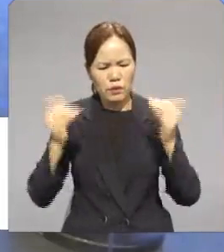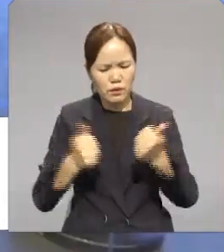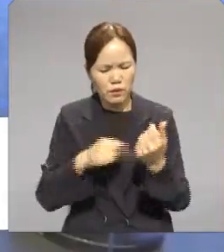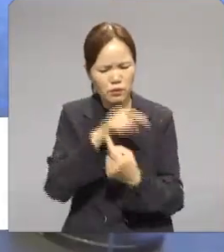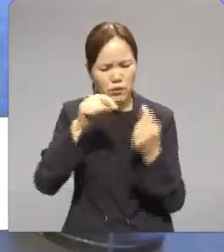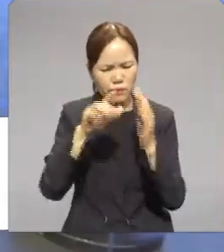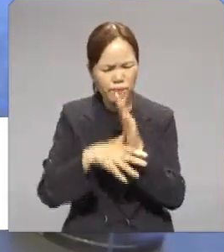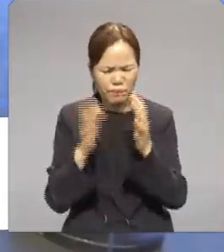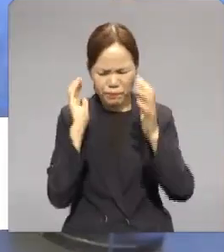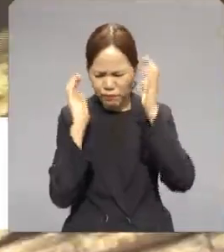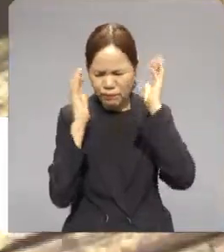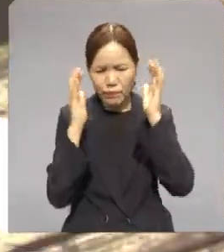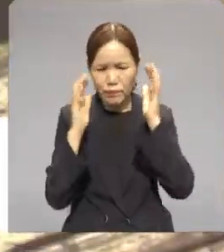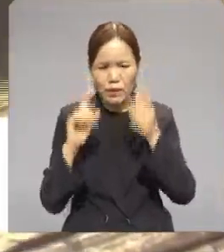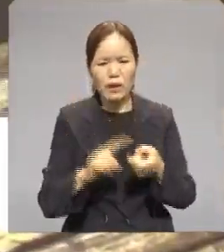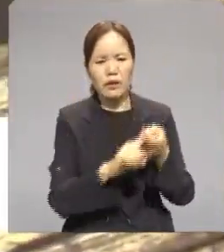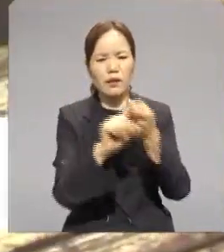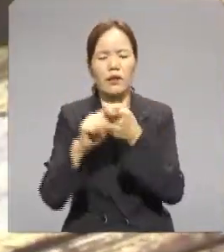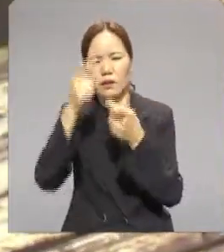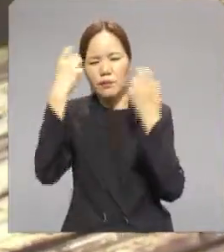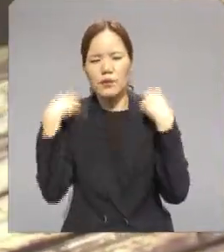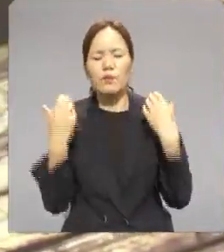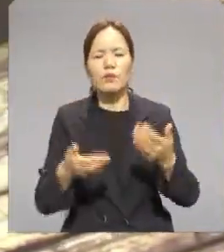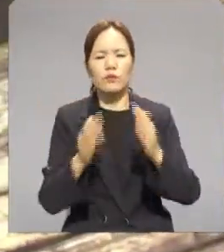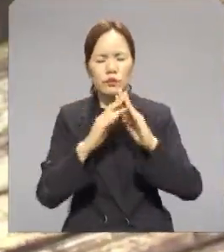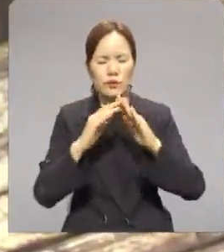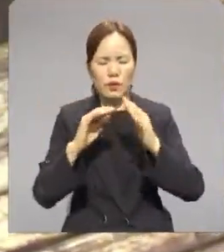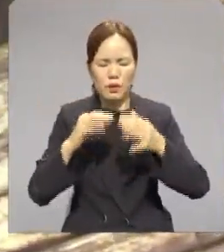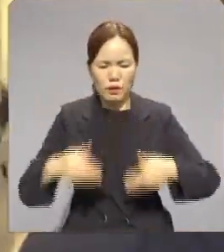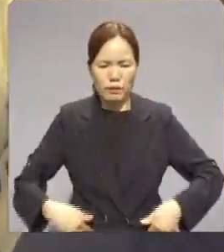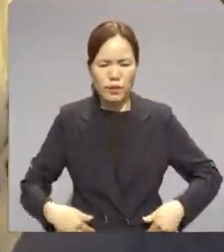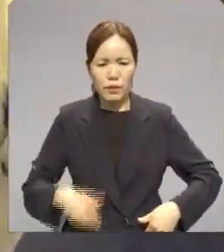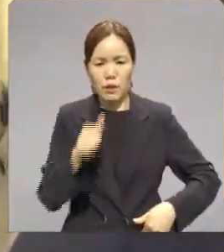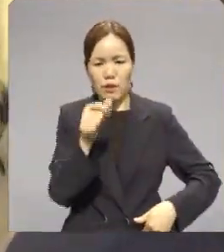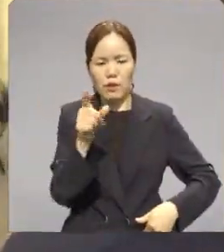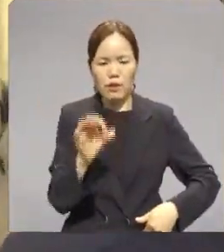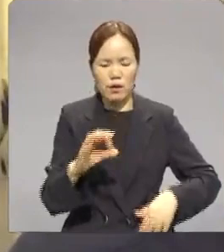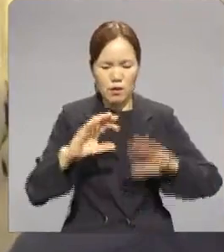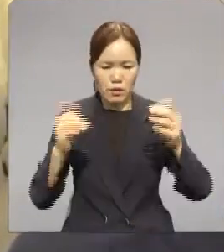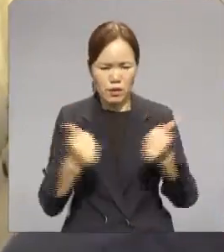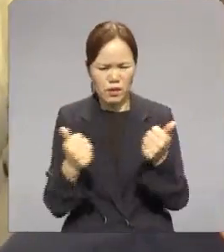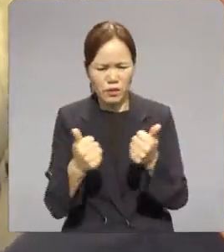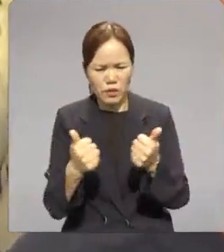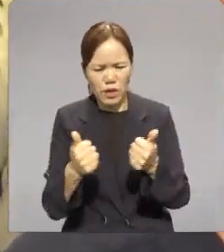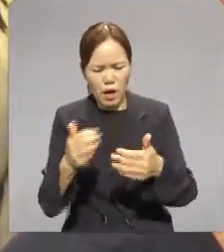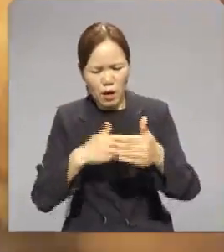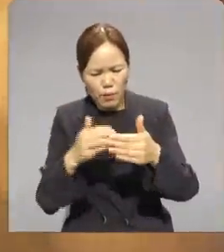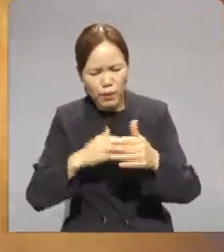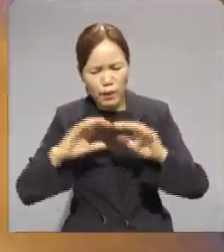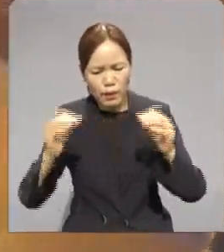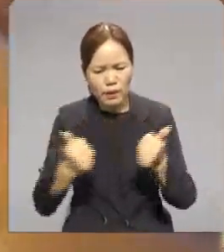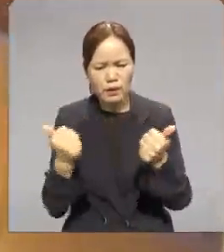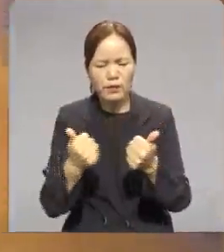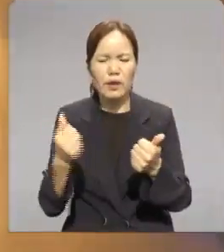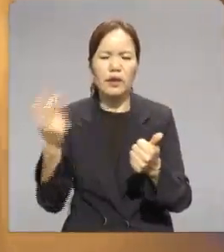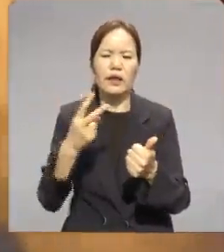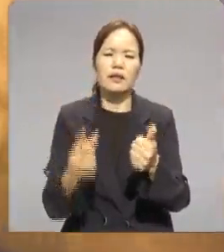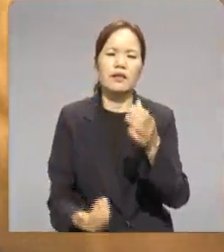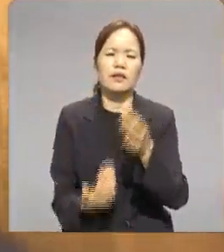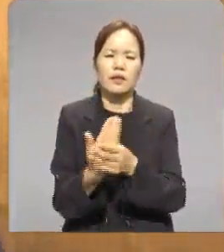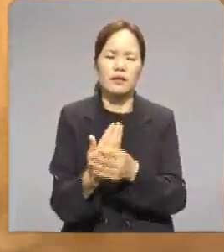예상됩니다. 연립정부 구성이 불가피해 이른바 헝의회, 불안하게 매달려 있는 의회가 다시 나오게 된